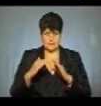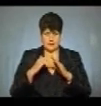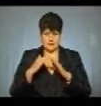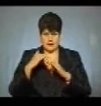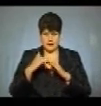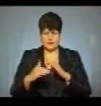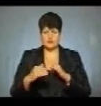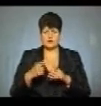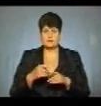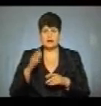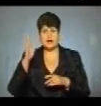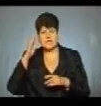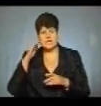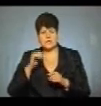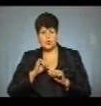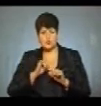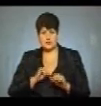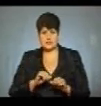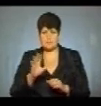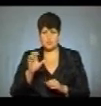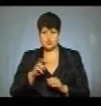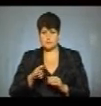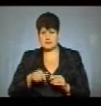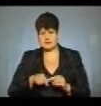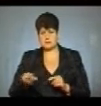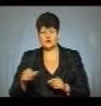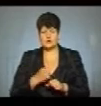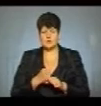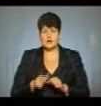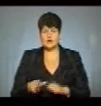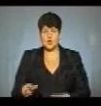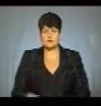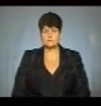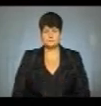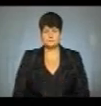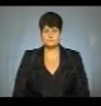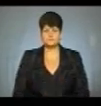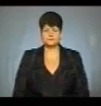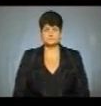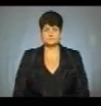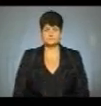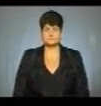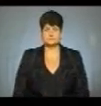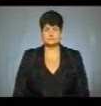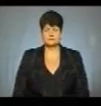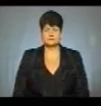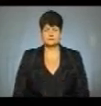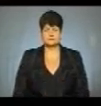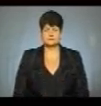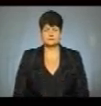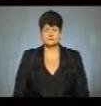зроблена гідроізоляція, на 500 метрів зроблена дорога. Богдан Буденчук, Андрій Бодак. Новини на Суспільному.